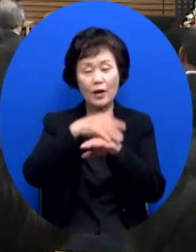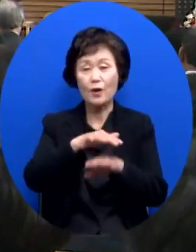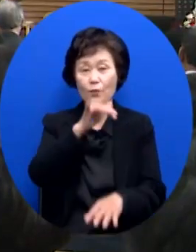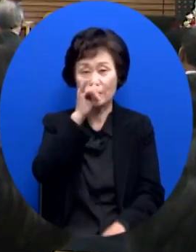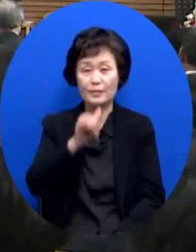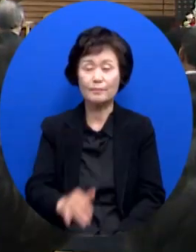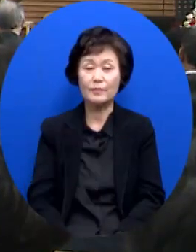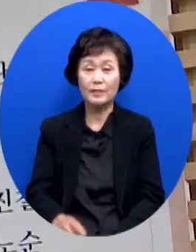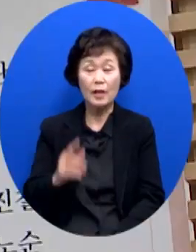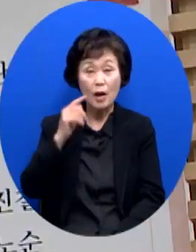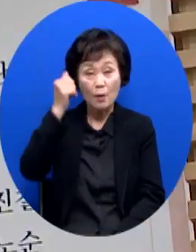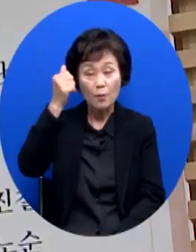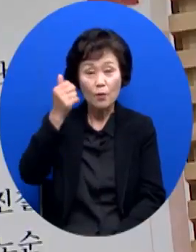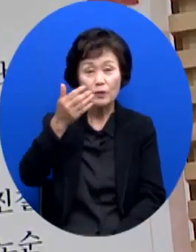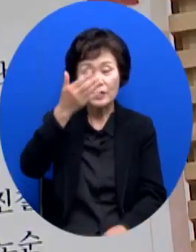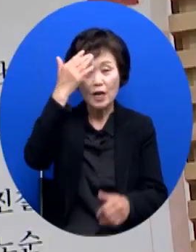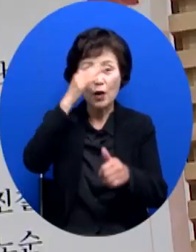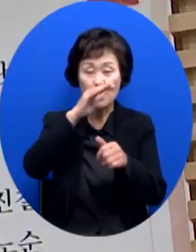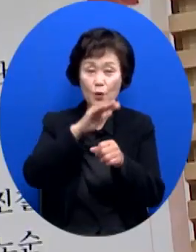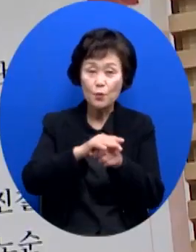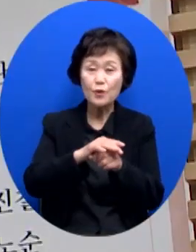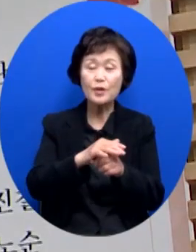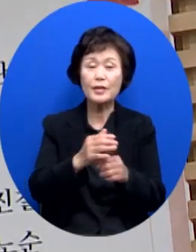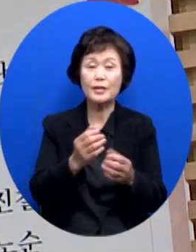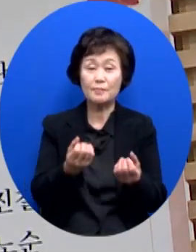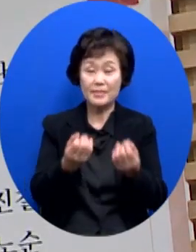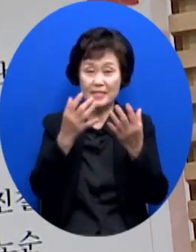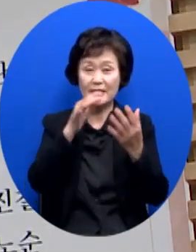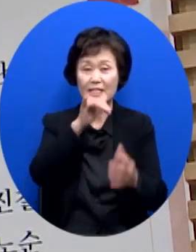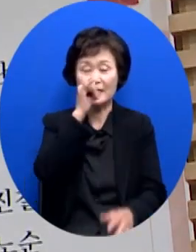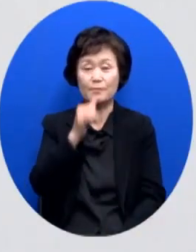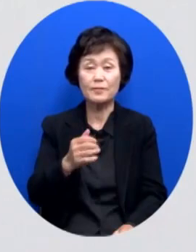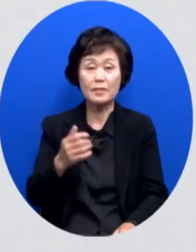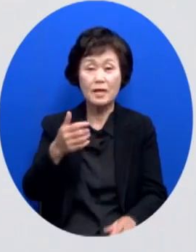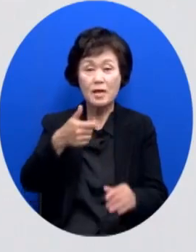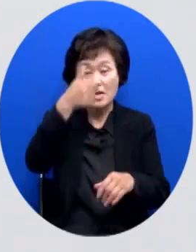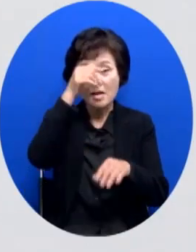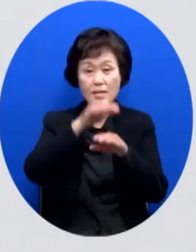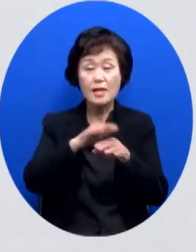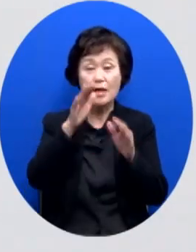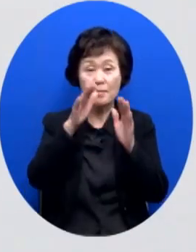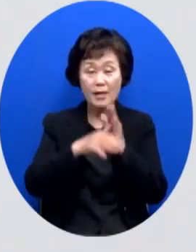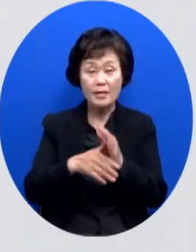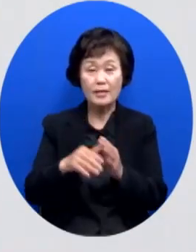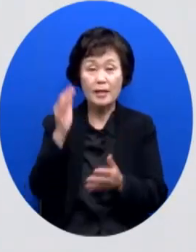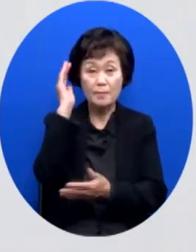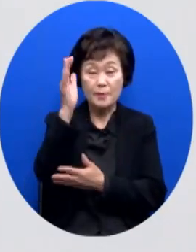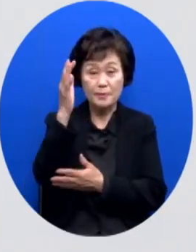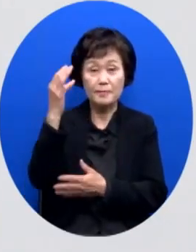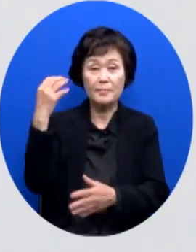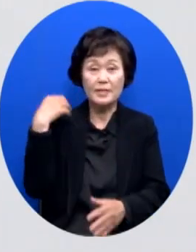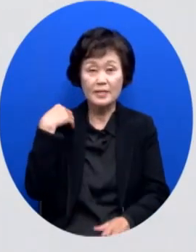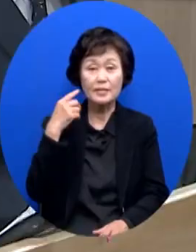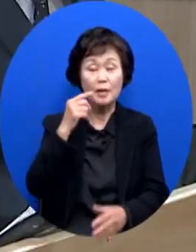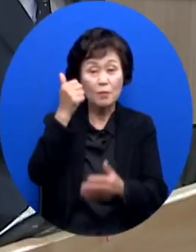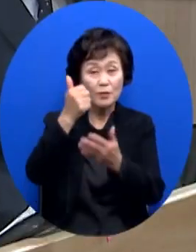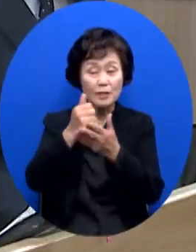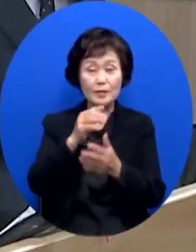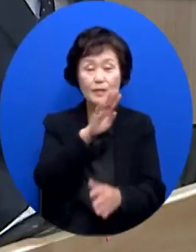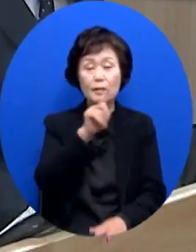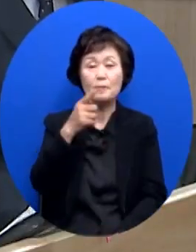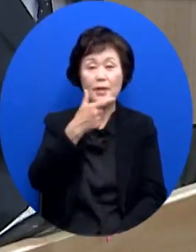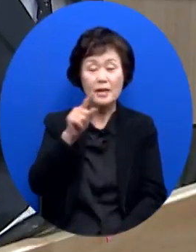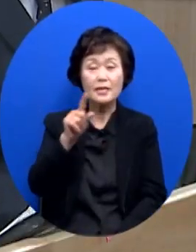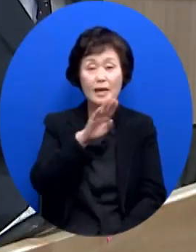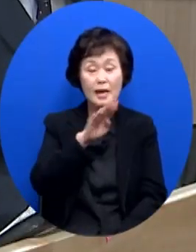포항상업교회에서 목사 위임식과 임직식이 열렸습니다. 예배에서 말씀을 전한 포항노회 노회장 남희도 목사는 바나바같이 착하고